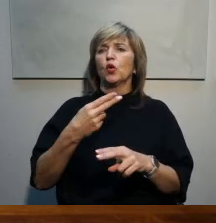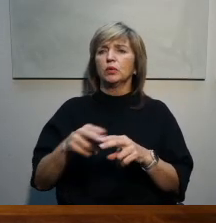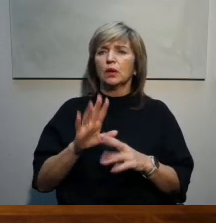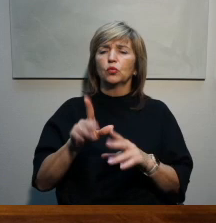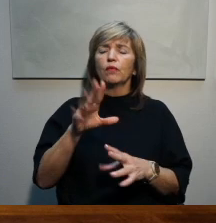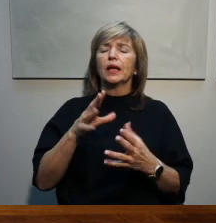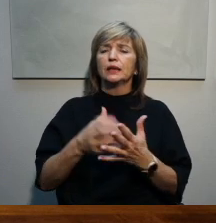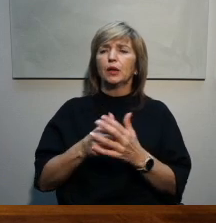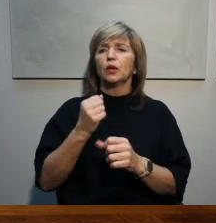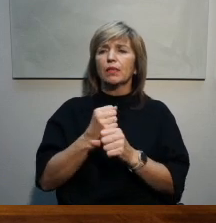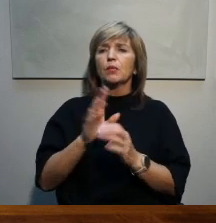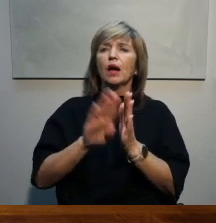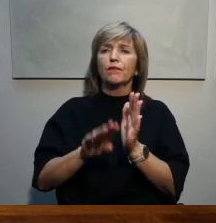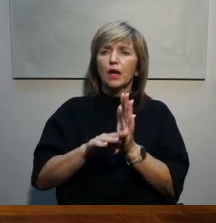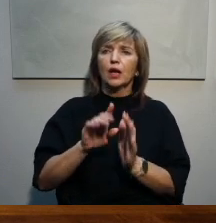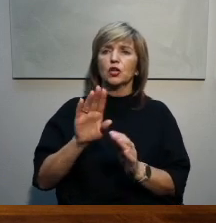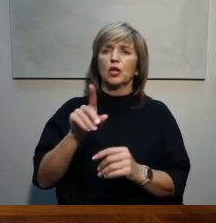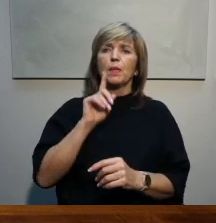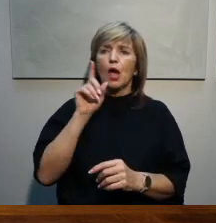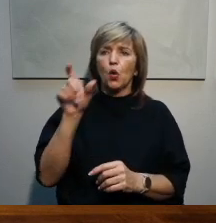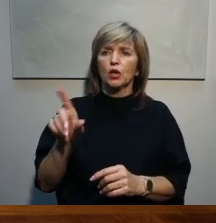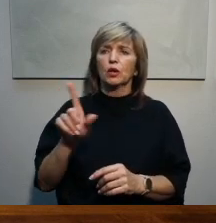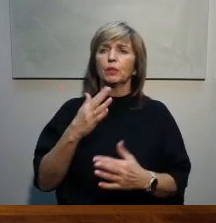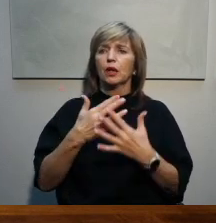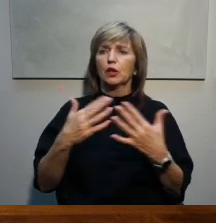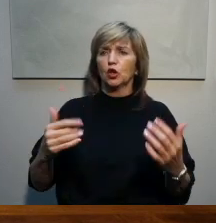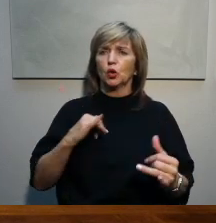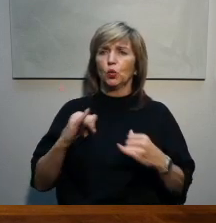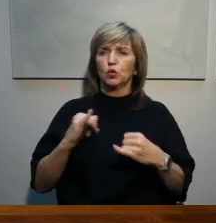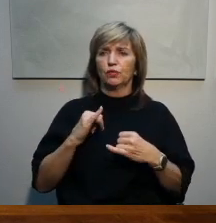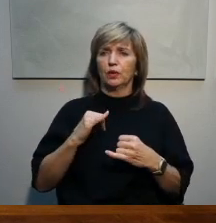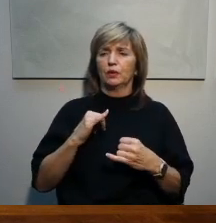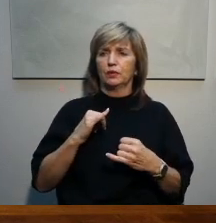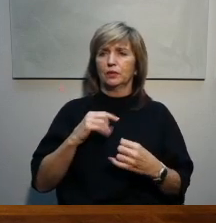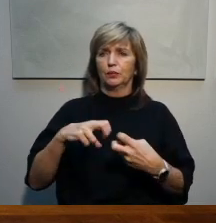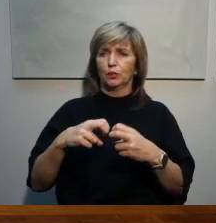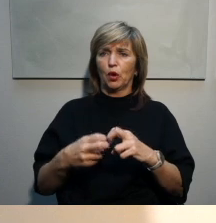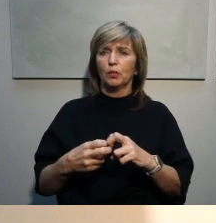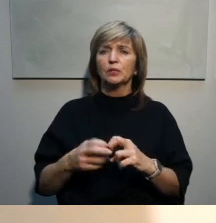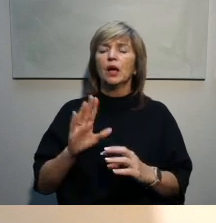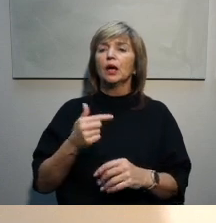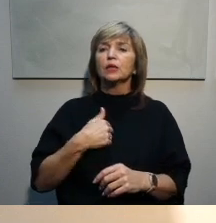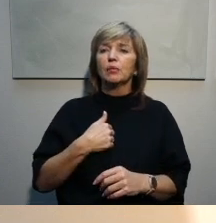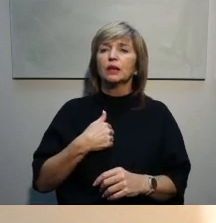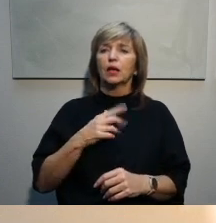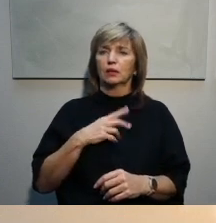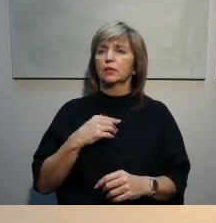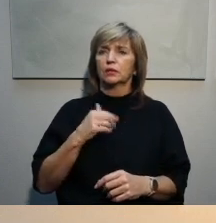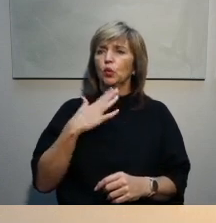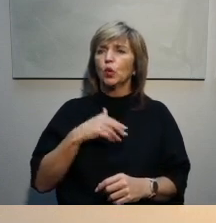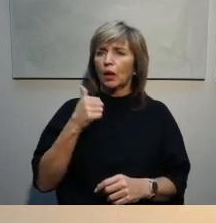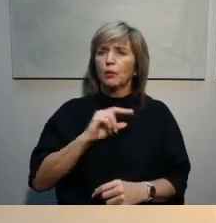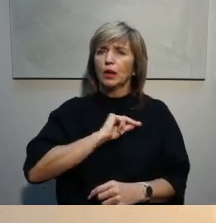arī darbā ar vienkāršiem parastiem jauniešiem, kuriem ir dažādi uzvedības izaicinājumi. Tas, kas man liekas kolosāls